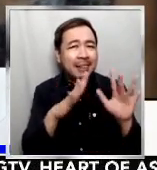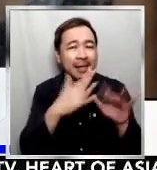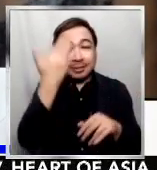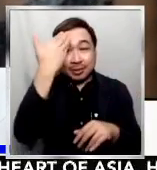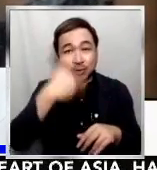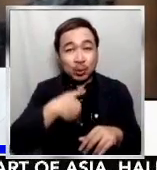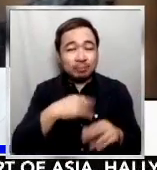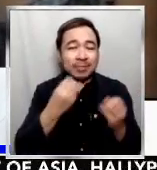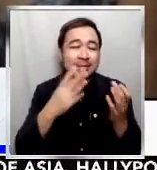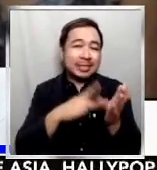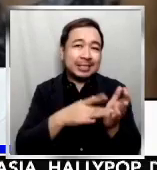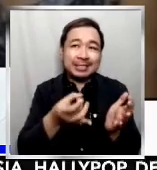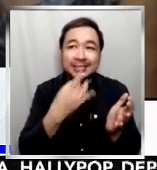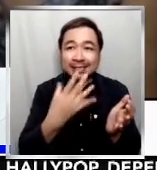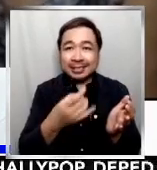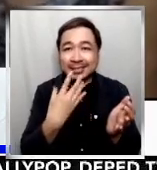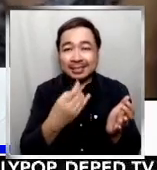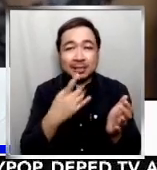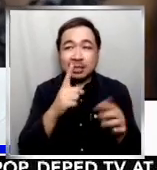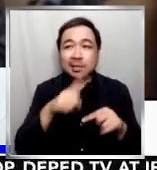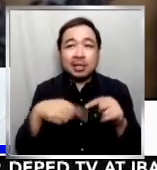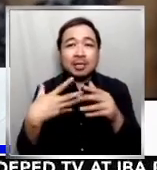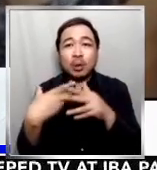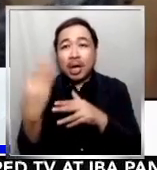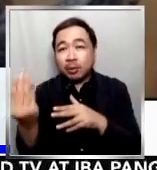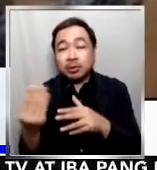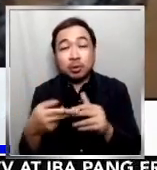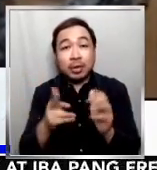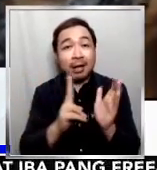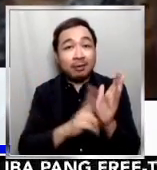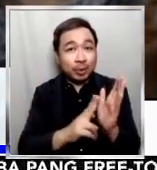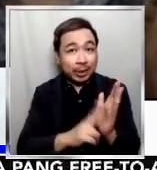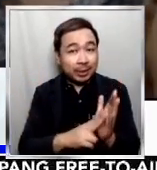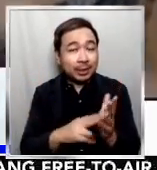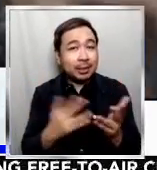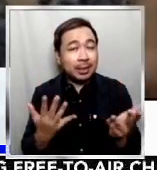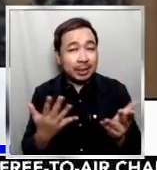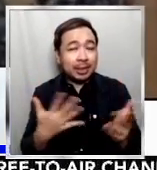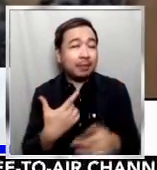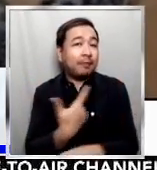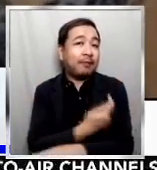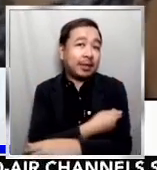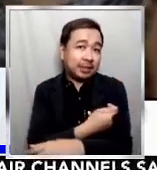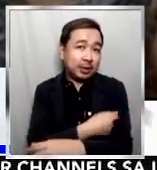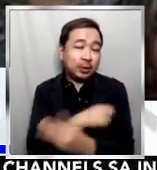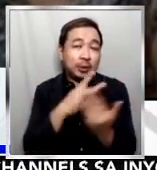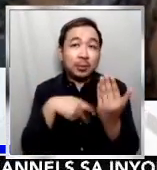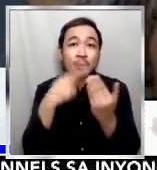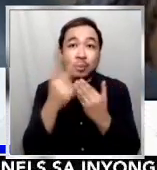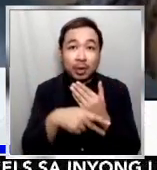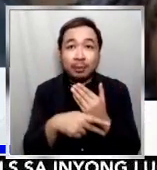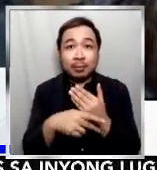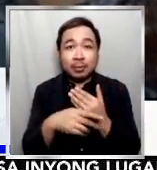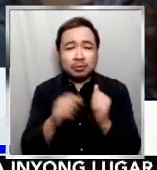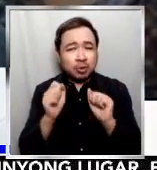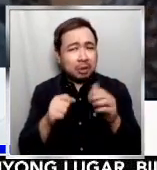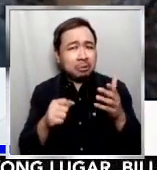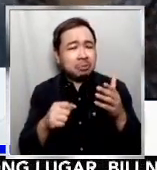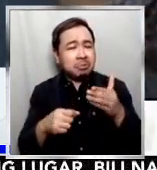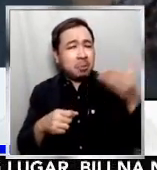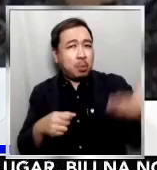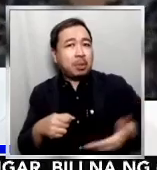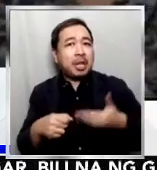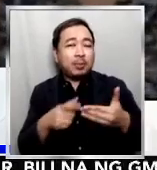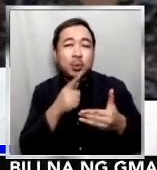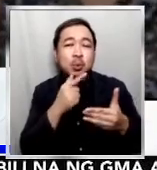At siya po ay nagpalista dito ho sa ating home vaccination program. Nabukas naman po sa mga bedridden, pati ho dun sa mga